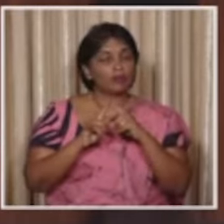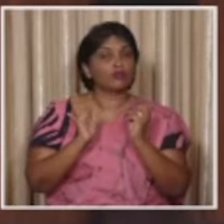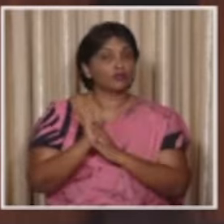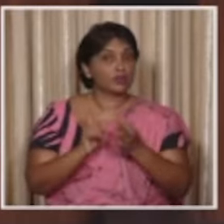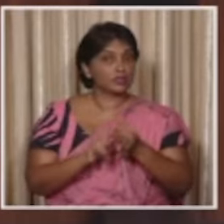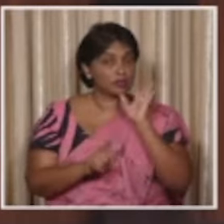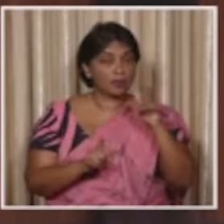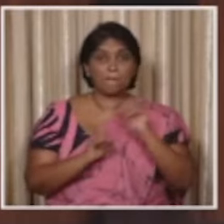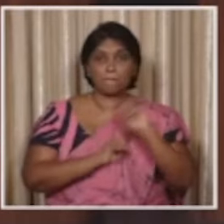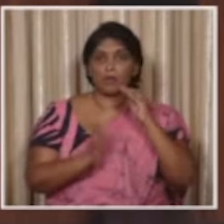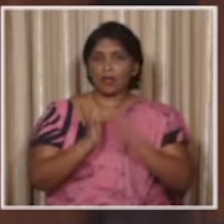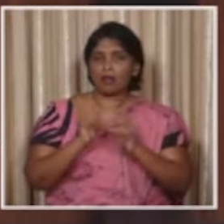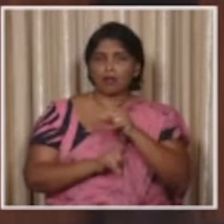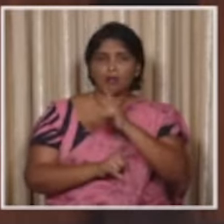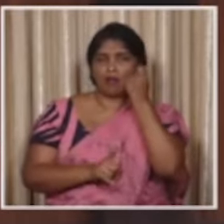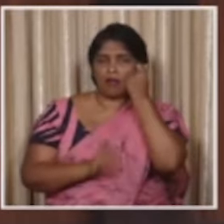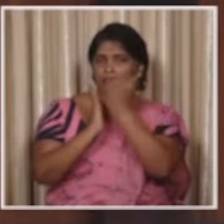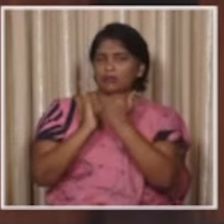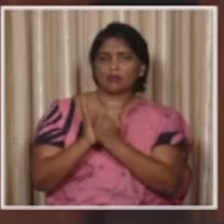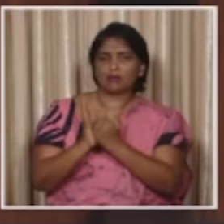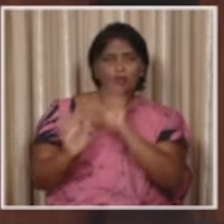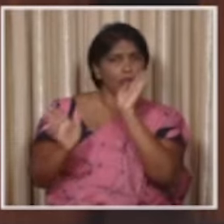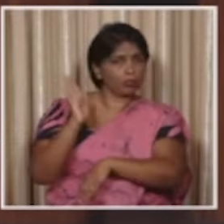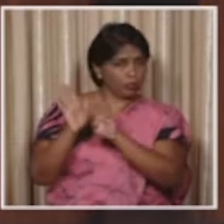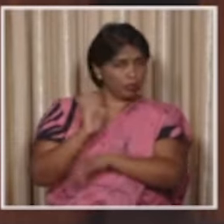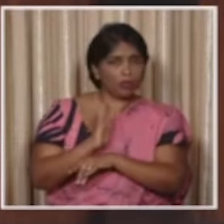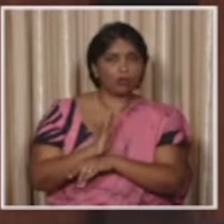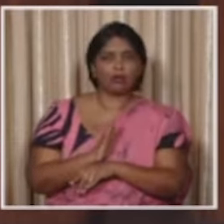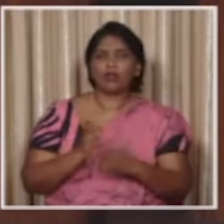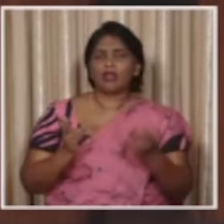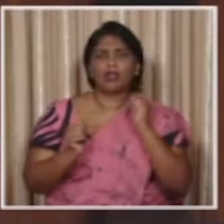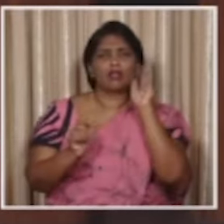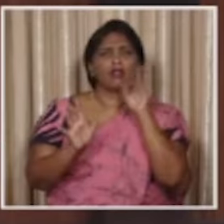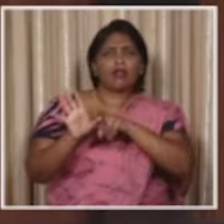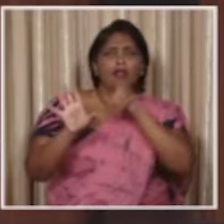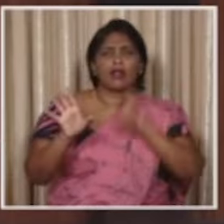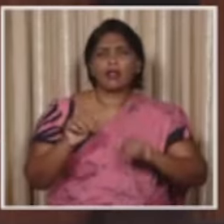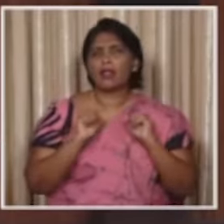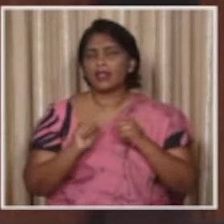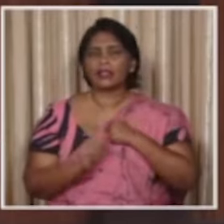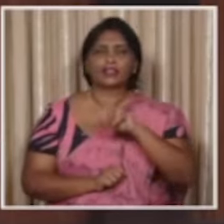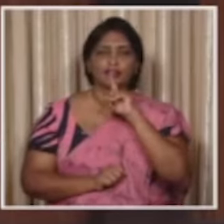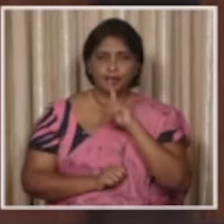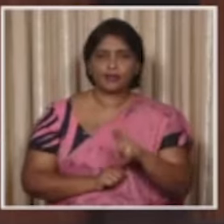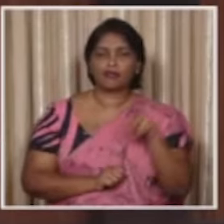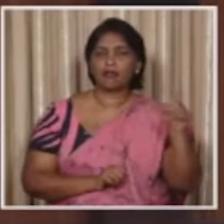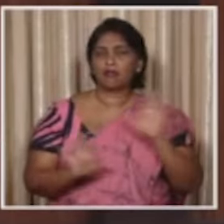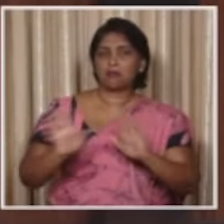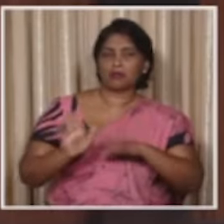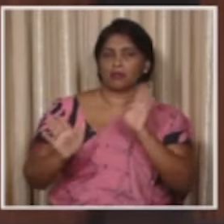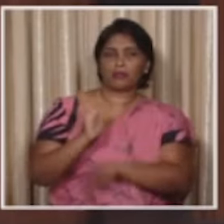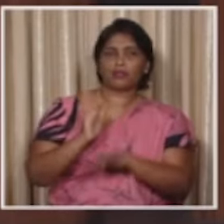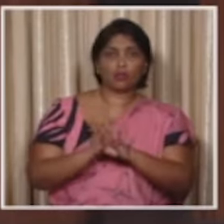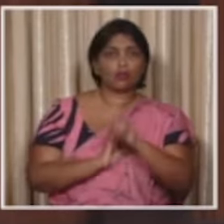පුළුවන් නම් එහෙම පාර්ලිමේන්තු මන්ත්‍රීවරුන්ගේ කරුණු ඒකෙන් ඉල්ලාස් කරන්න. අපි කිව්වේ ඇයි ඉල්ලාස් වෙන්නේ කියන හේතුව විතරයි. ඒකම කොන්ට්‍රවර්ෂල් කියලා ඉල්ලාස්